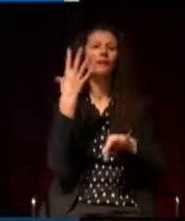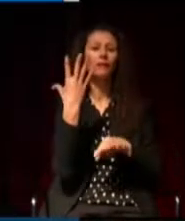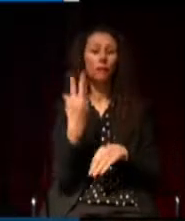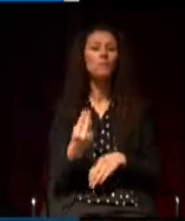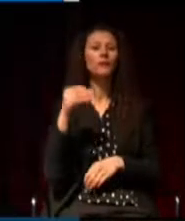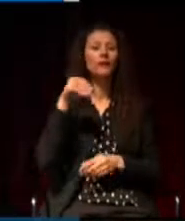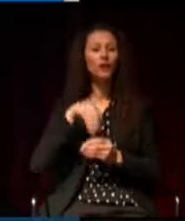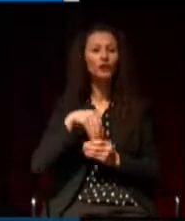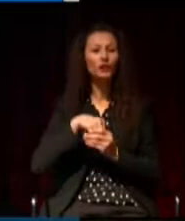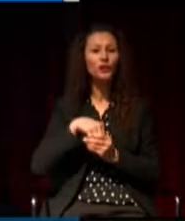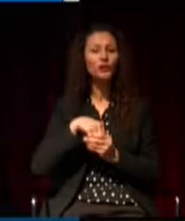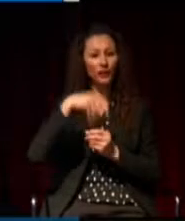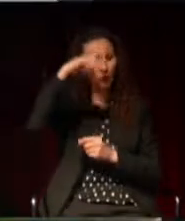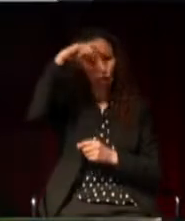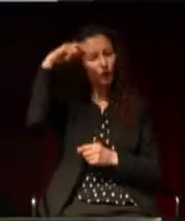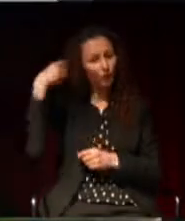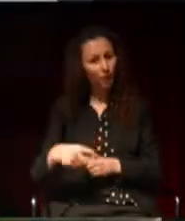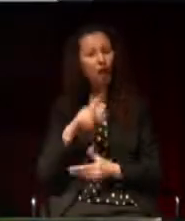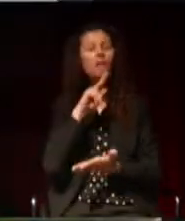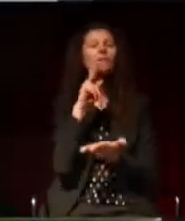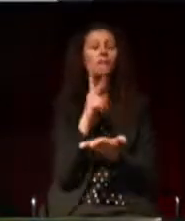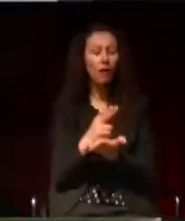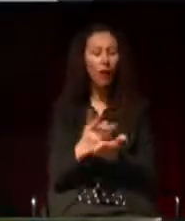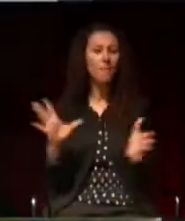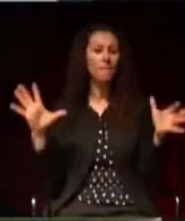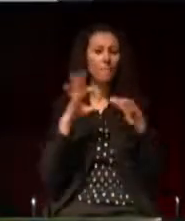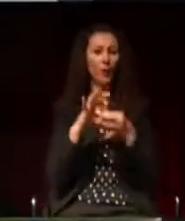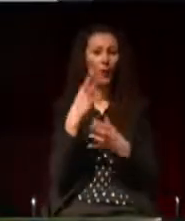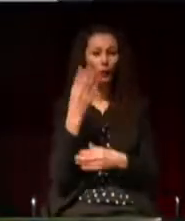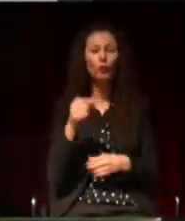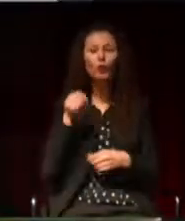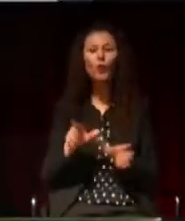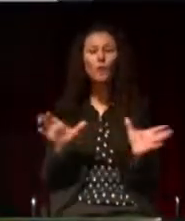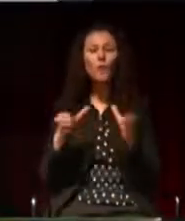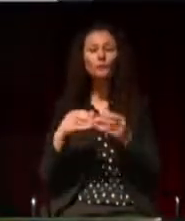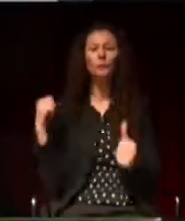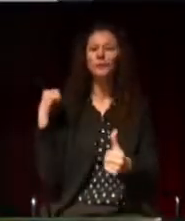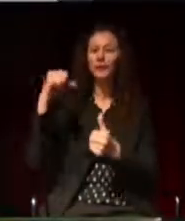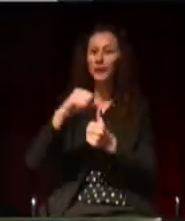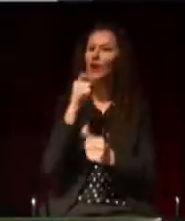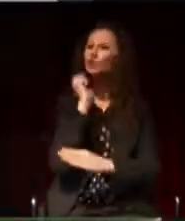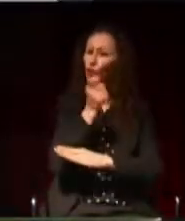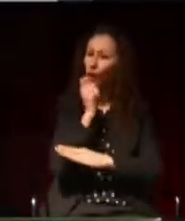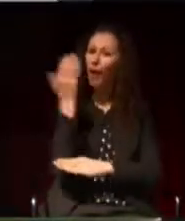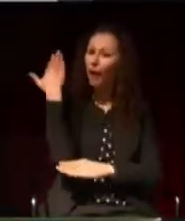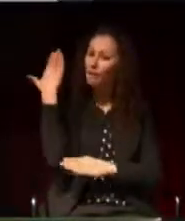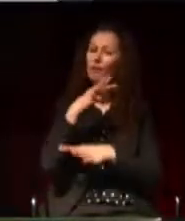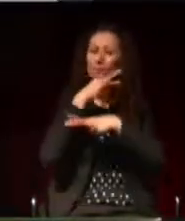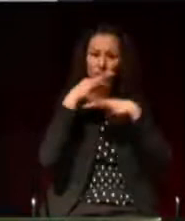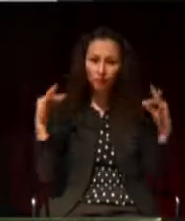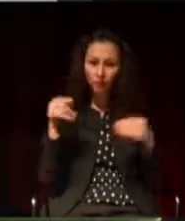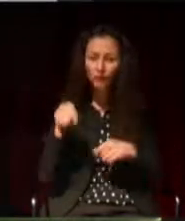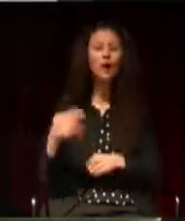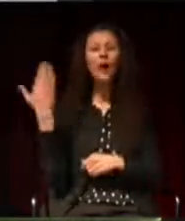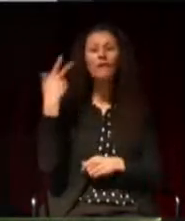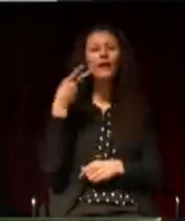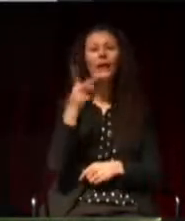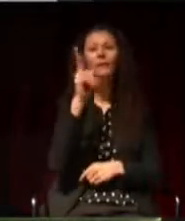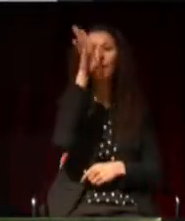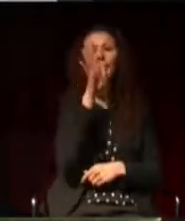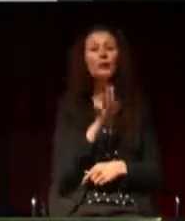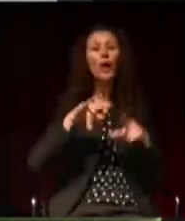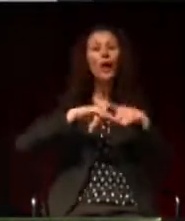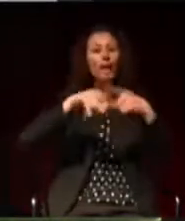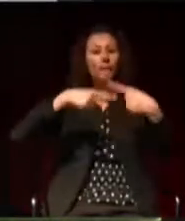getirilmesi için çaba sarf edildi ve kararlara bağlandı. Bu kapsamda da yine sunumlar yapmıştık. Bugüne kadar